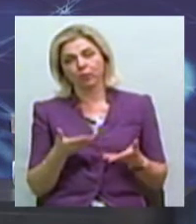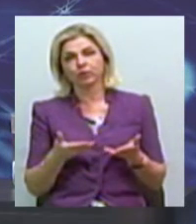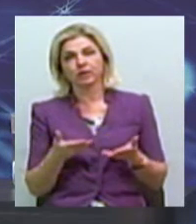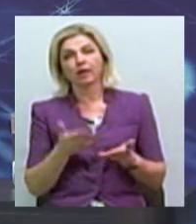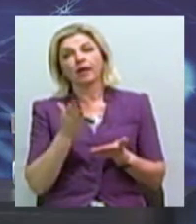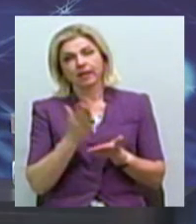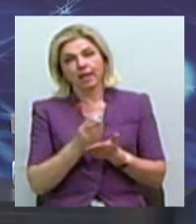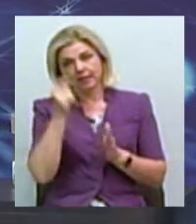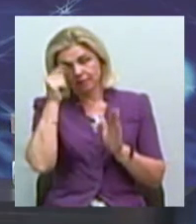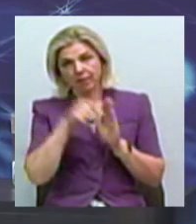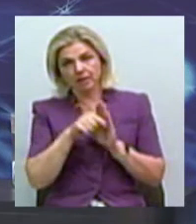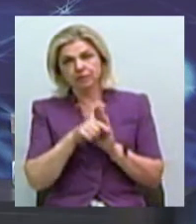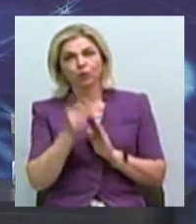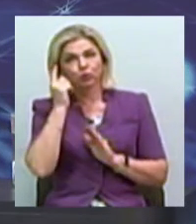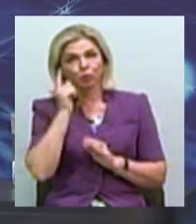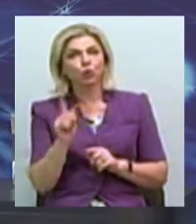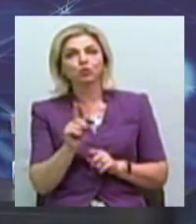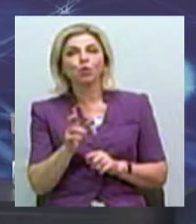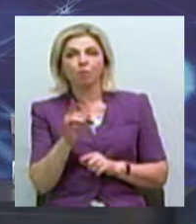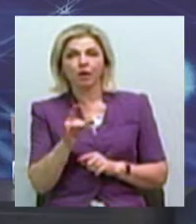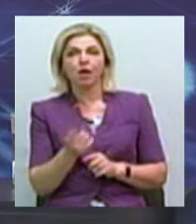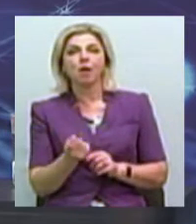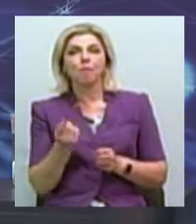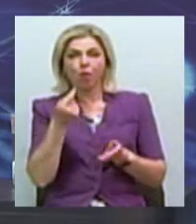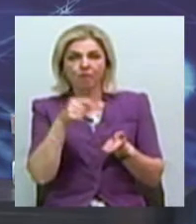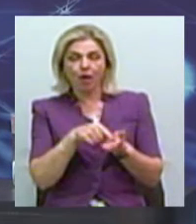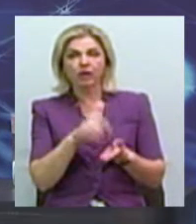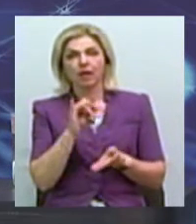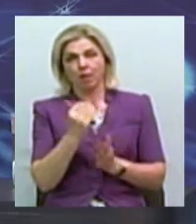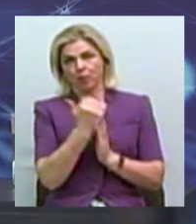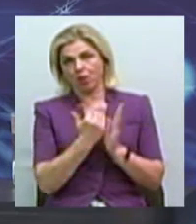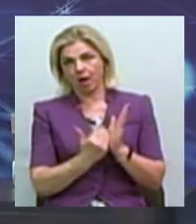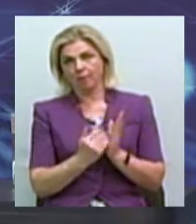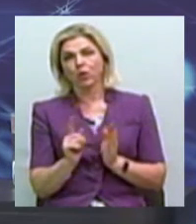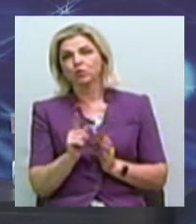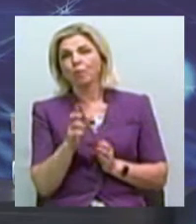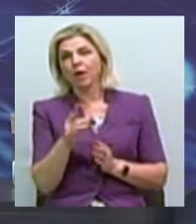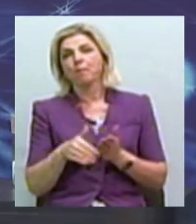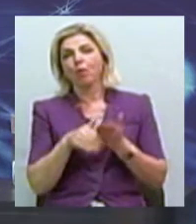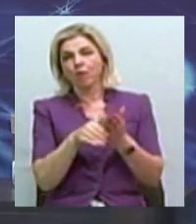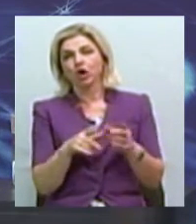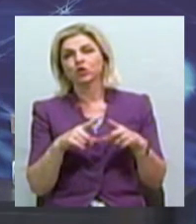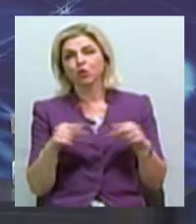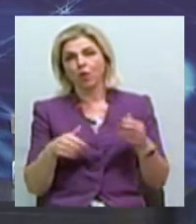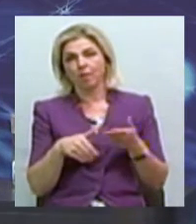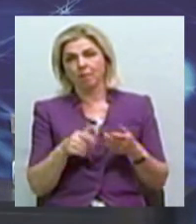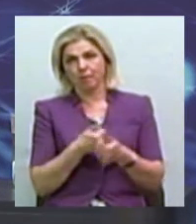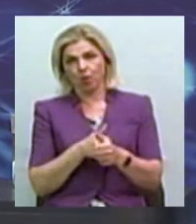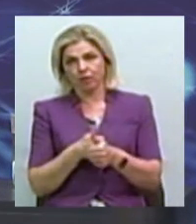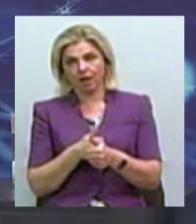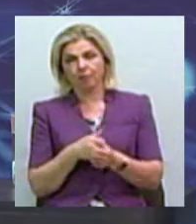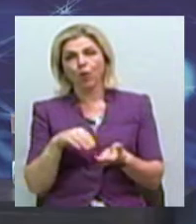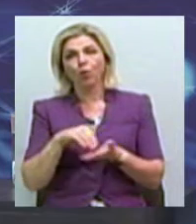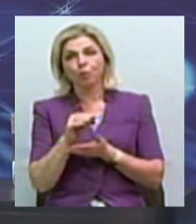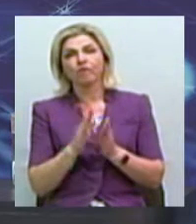мабуть, є сенс думати про те, щоб з'явилася колись і програма, яка б допомагала шкільним бібліотекам